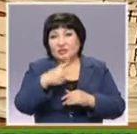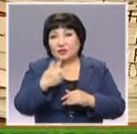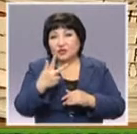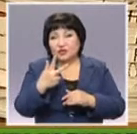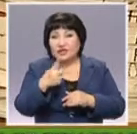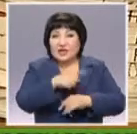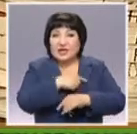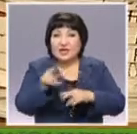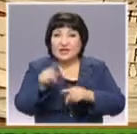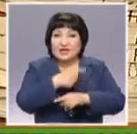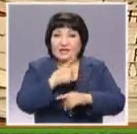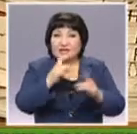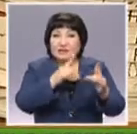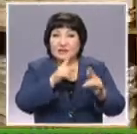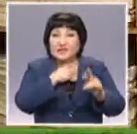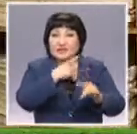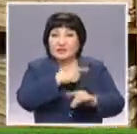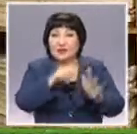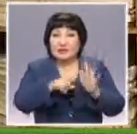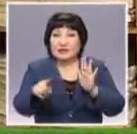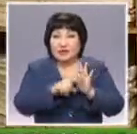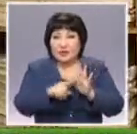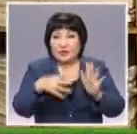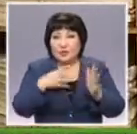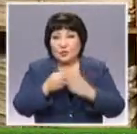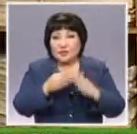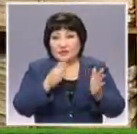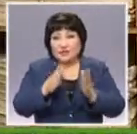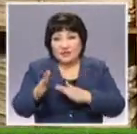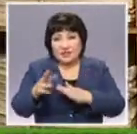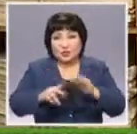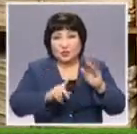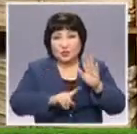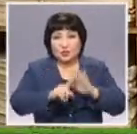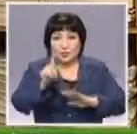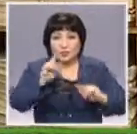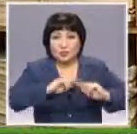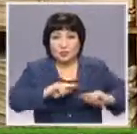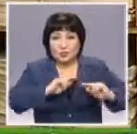өздеріне ендіріп жұмыс істеуді бастаған. Нәбира Алманова, Ерлан Сағымбеков, Алматы телеарнасы.